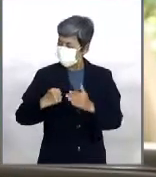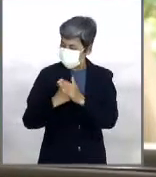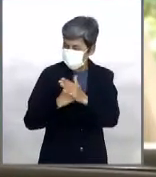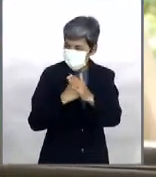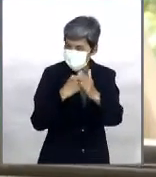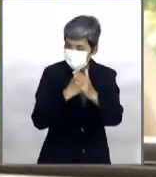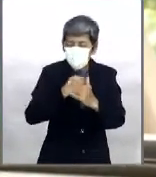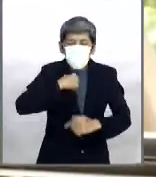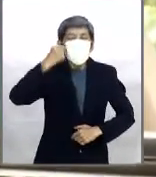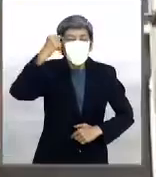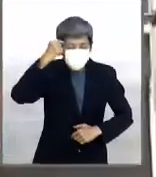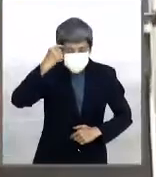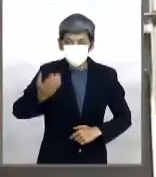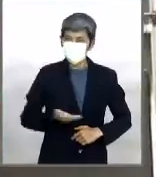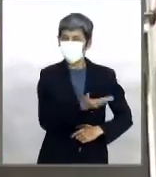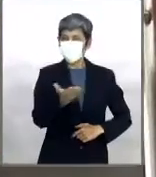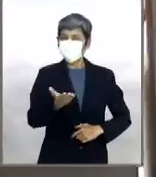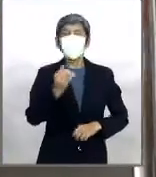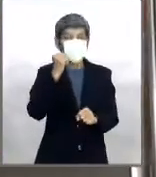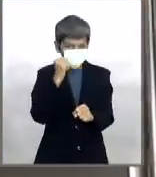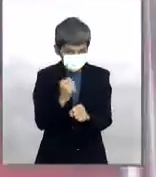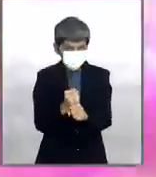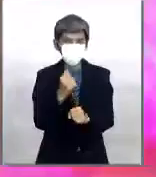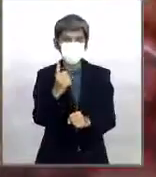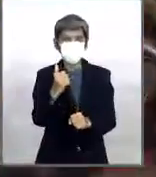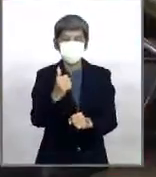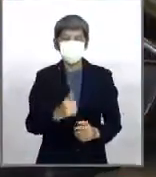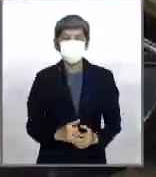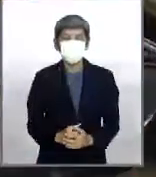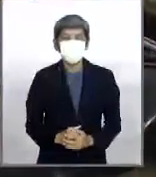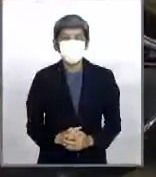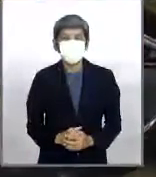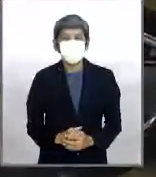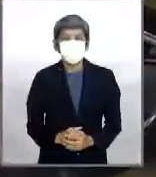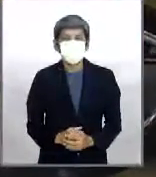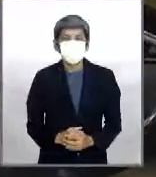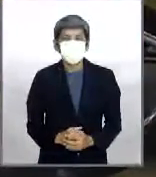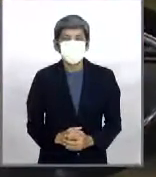สู้และเชื่อว่าคุณทำได้